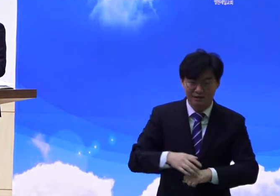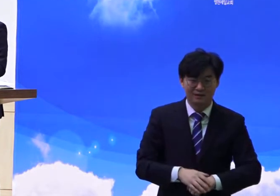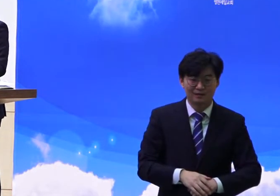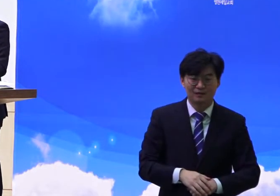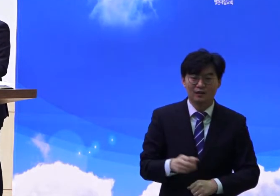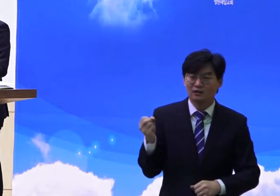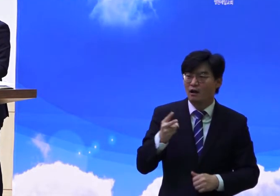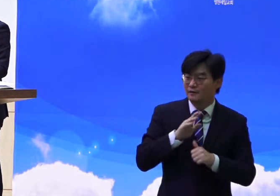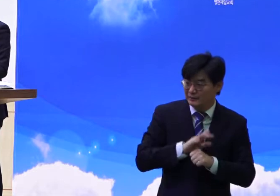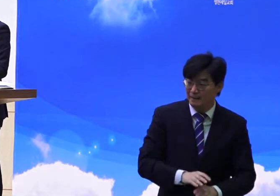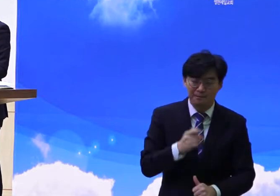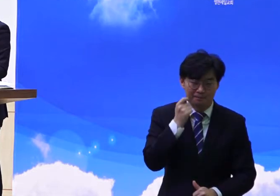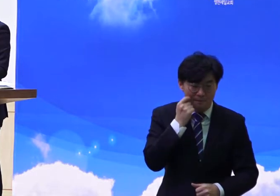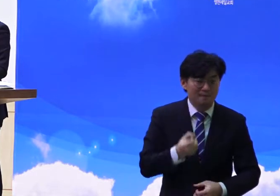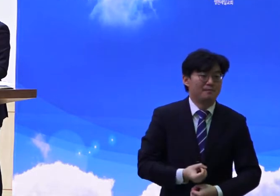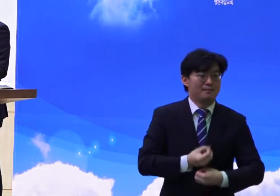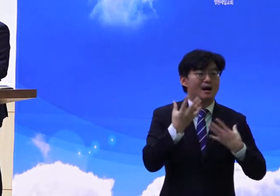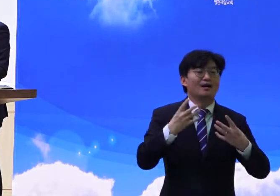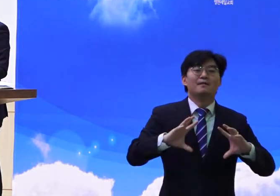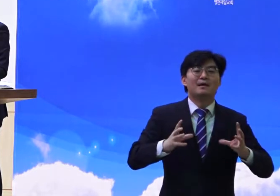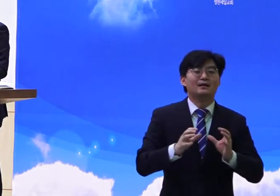찾게 된 것이죠.